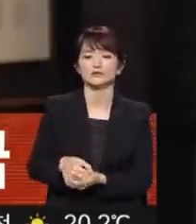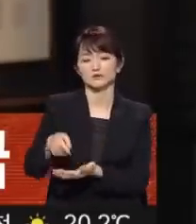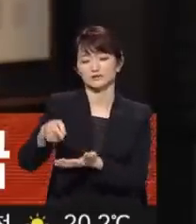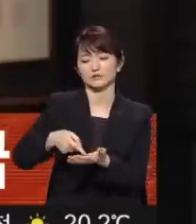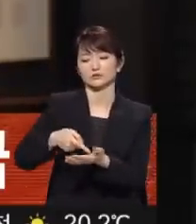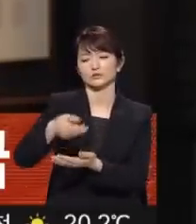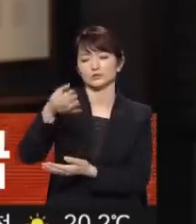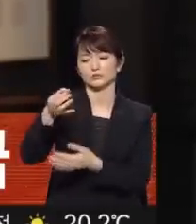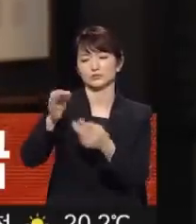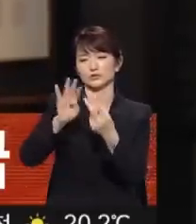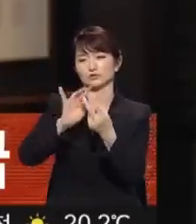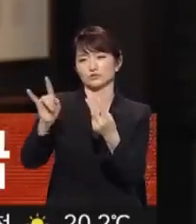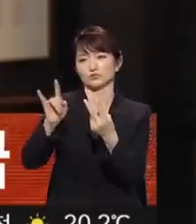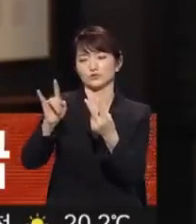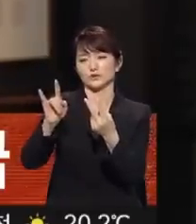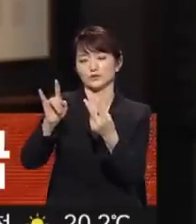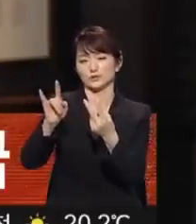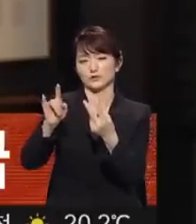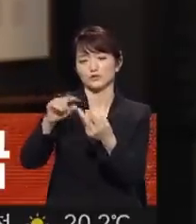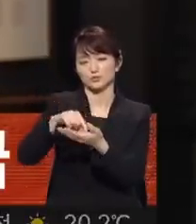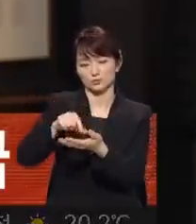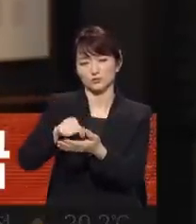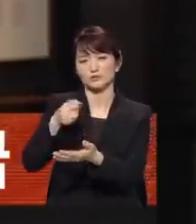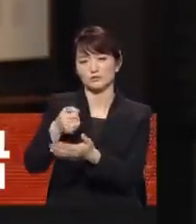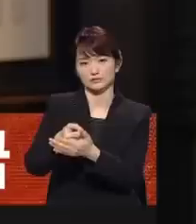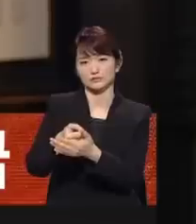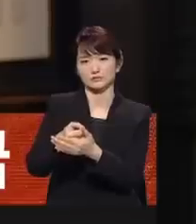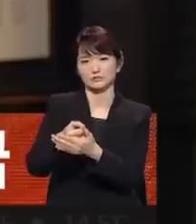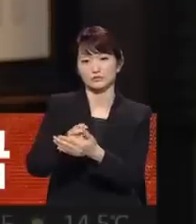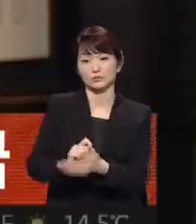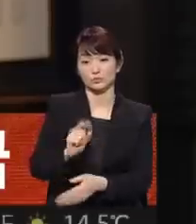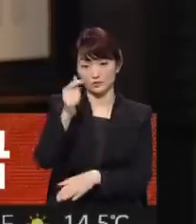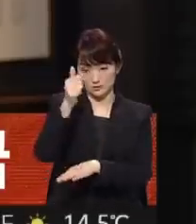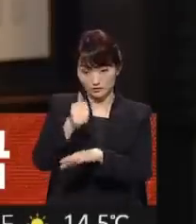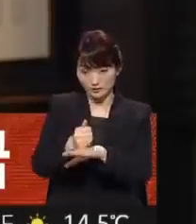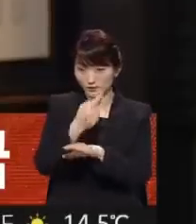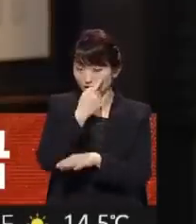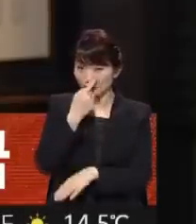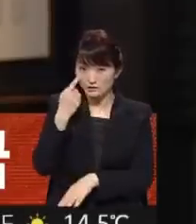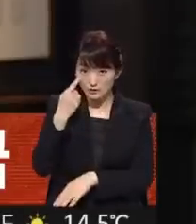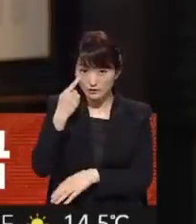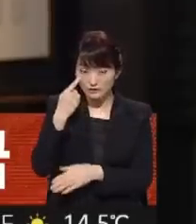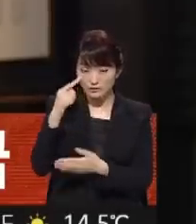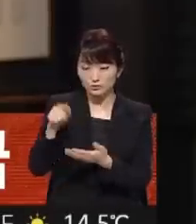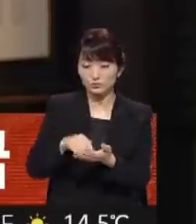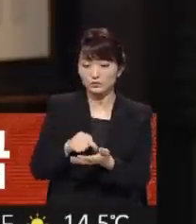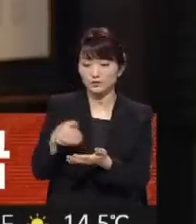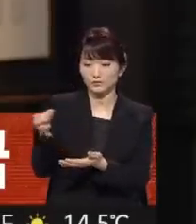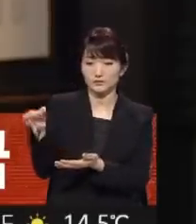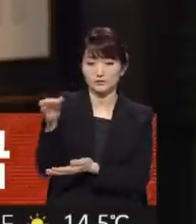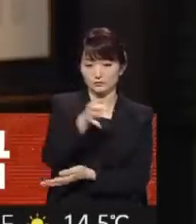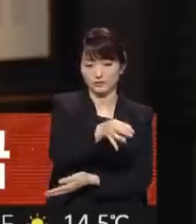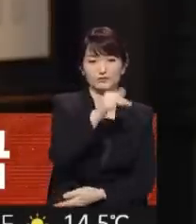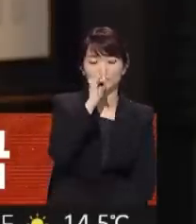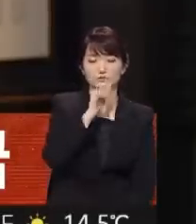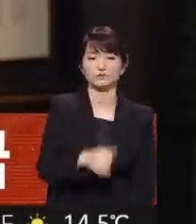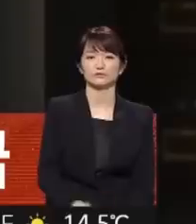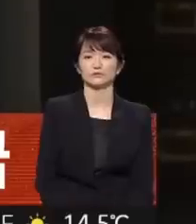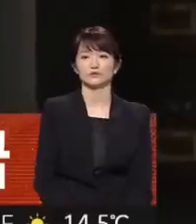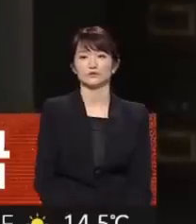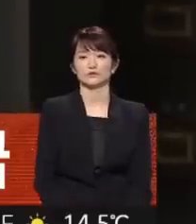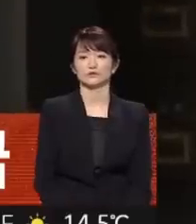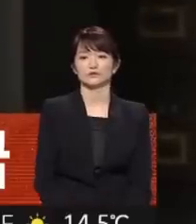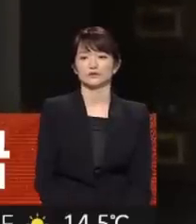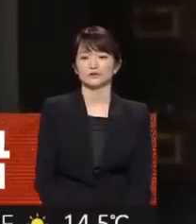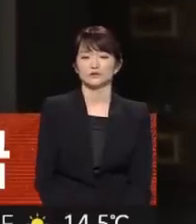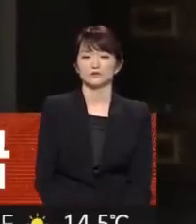시술비 두 배 정도만 책정이 된 것 같고요. 인과성이 더 인정이 된다 그러면 손해배상을 더 받을 가능성도 있다고 봐야 됩니다. 예. 아,